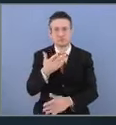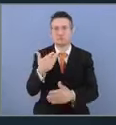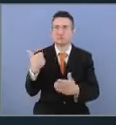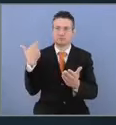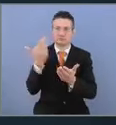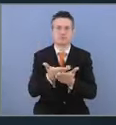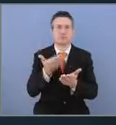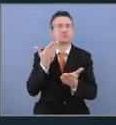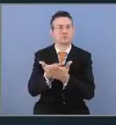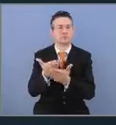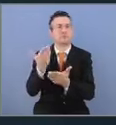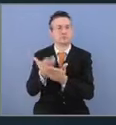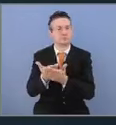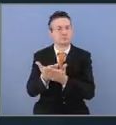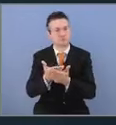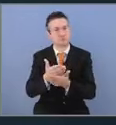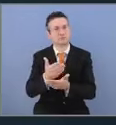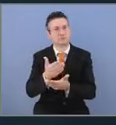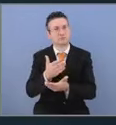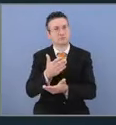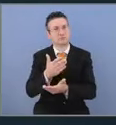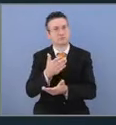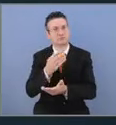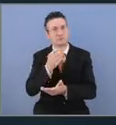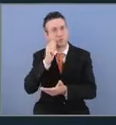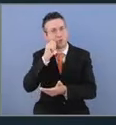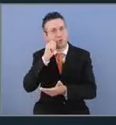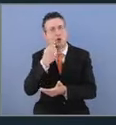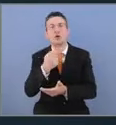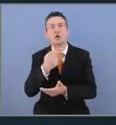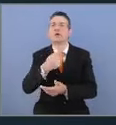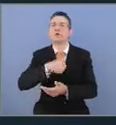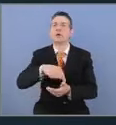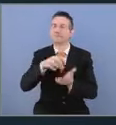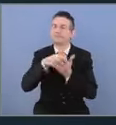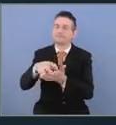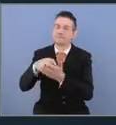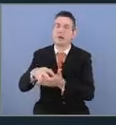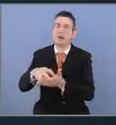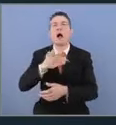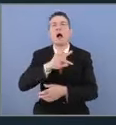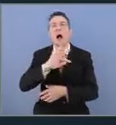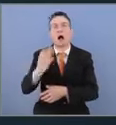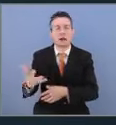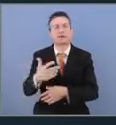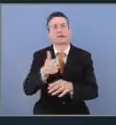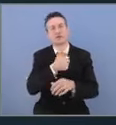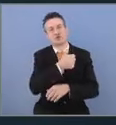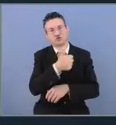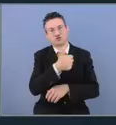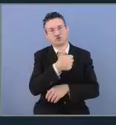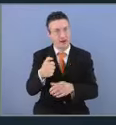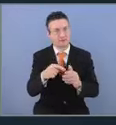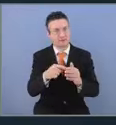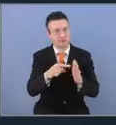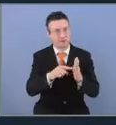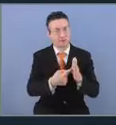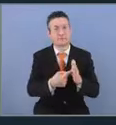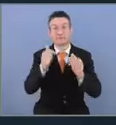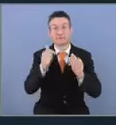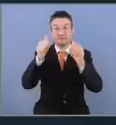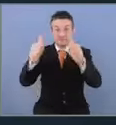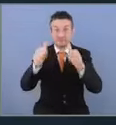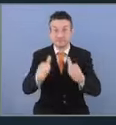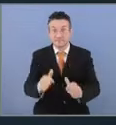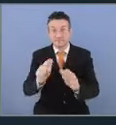oggi. Ne finanzieremo altri 100 con il bando che pubblicheremo appunto la settimana prossima. Io questo lo